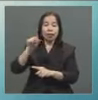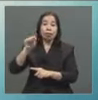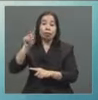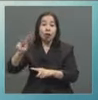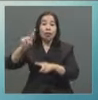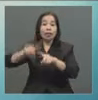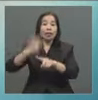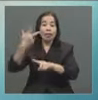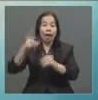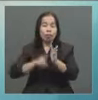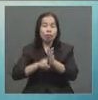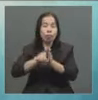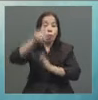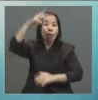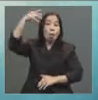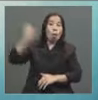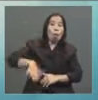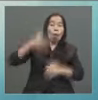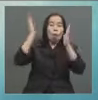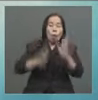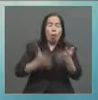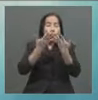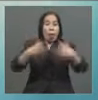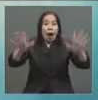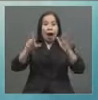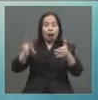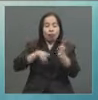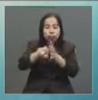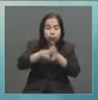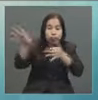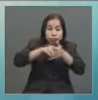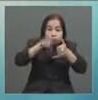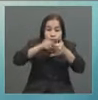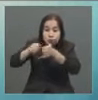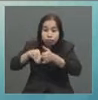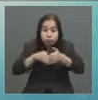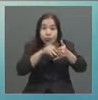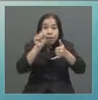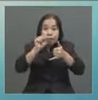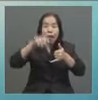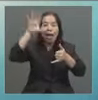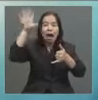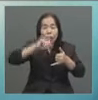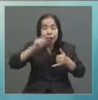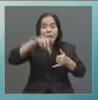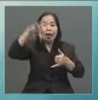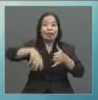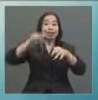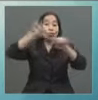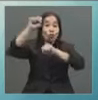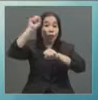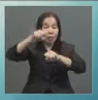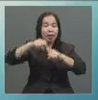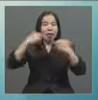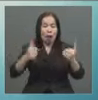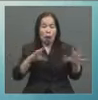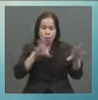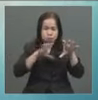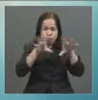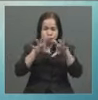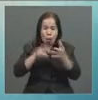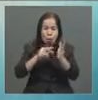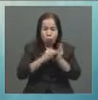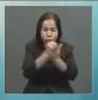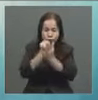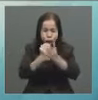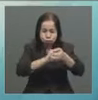20-22นะครับ21-22มีนาคมพอเราควบคุมกันได้ดีการระบาดลดน้อยลงตาม